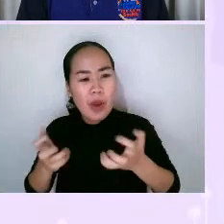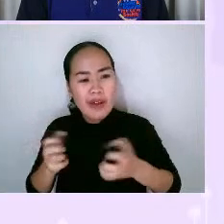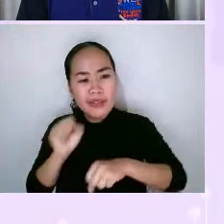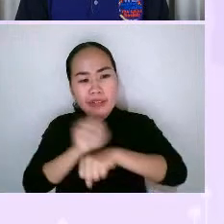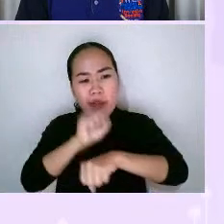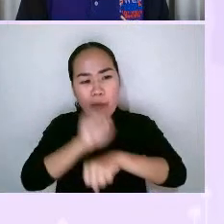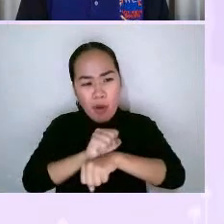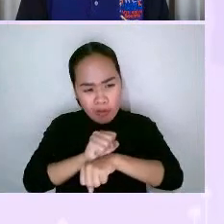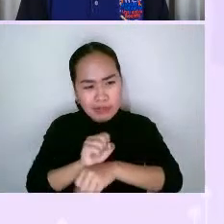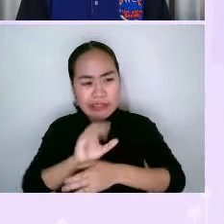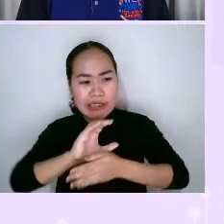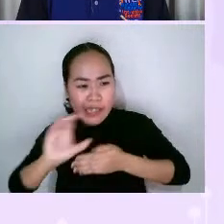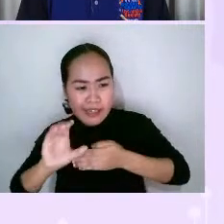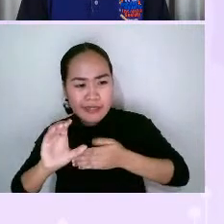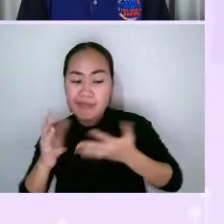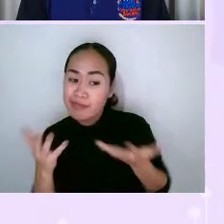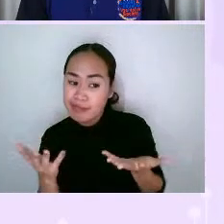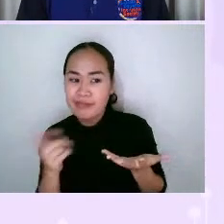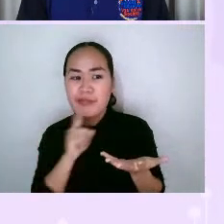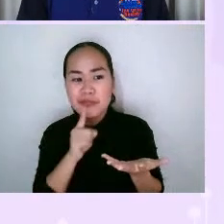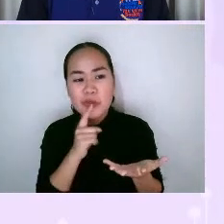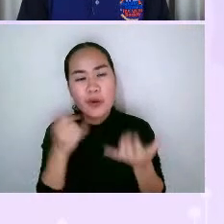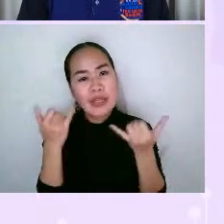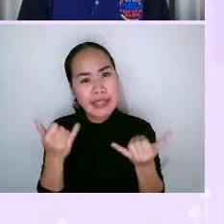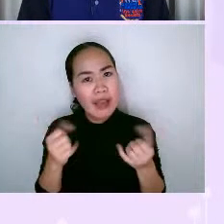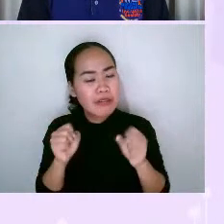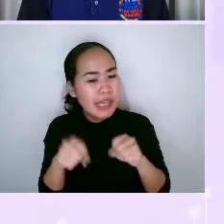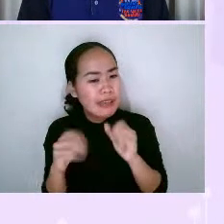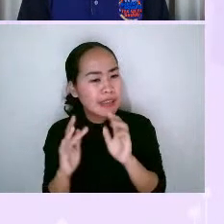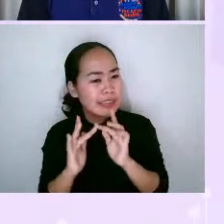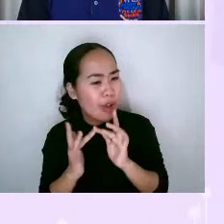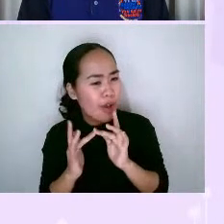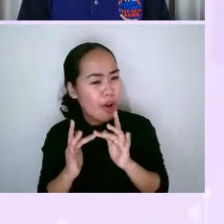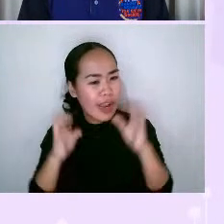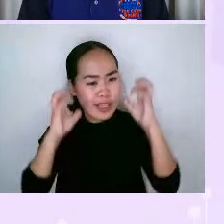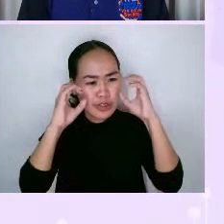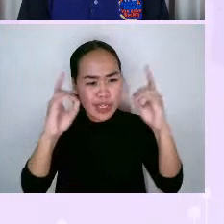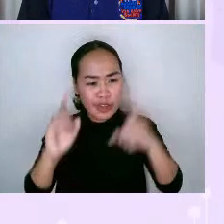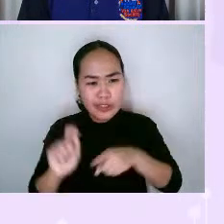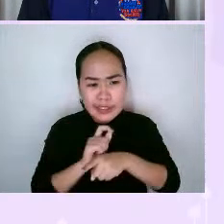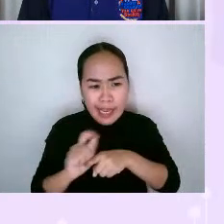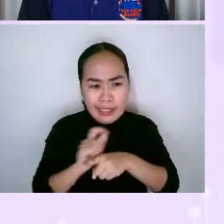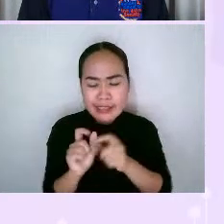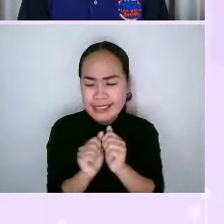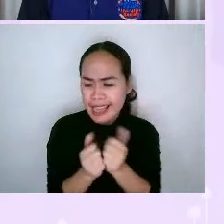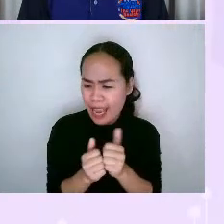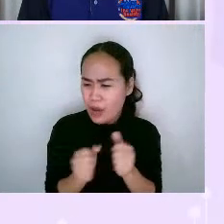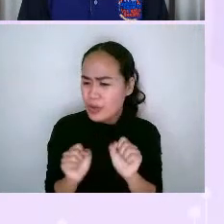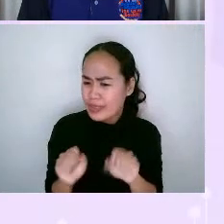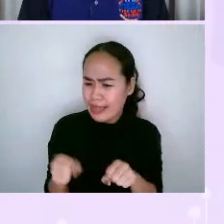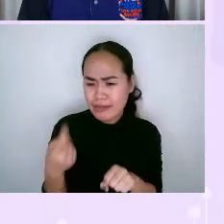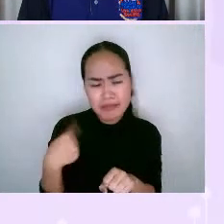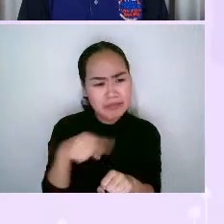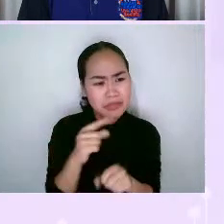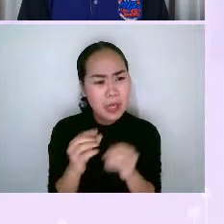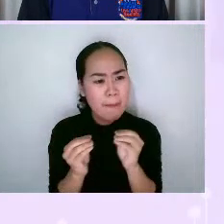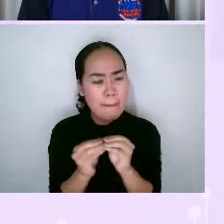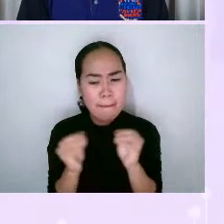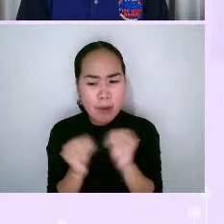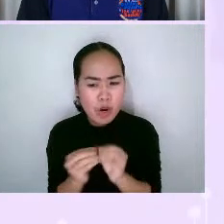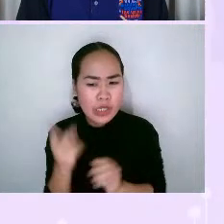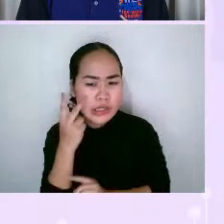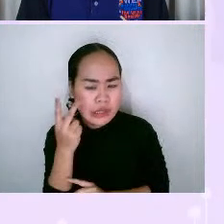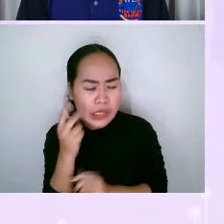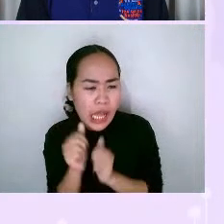na karera. Ngayon, bilang nagiging digital na rin ang edukasyon at training, paano nga ba nasisiguro na lubos na